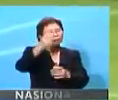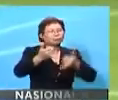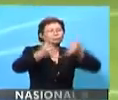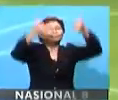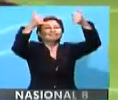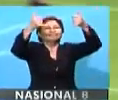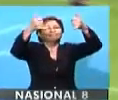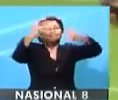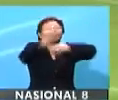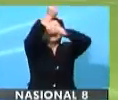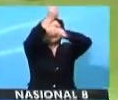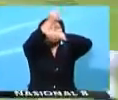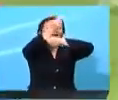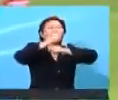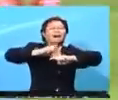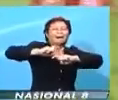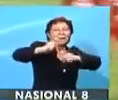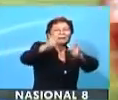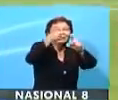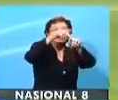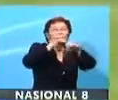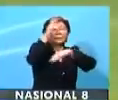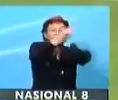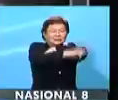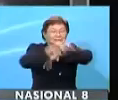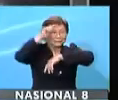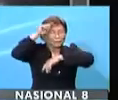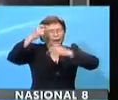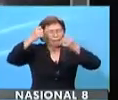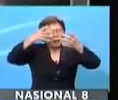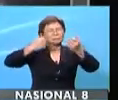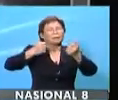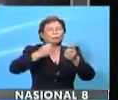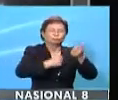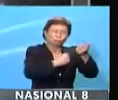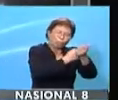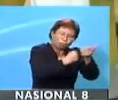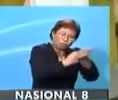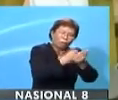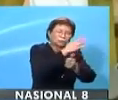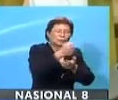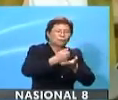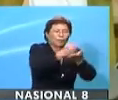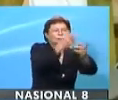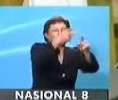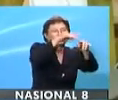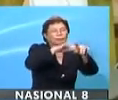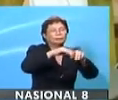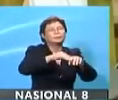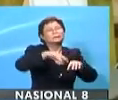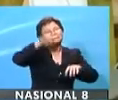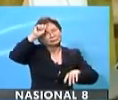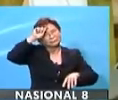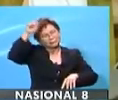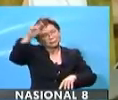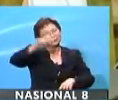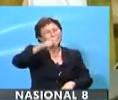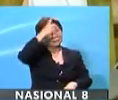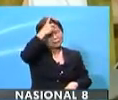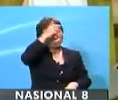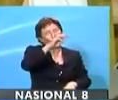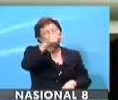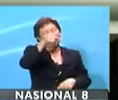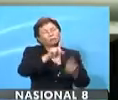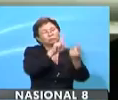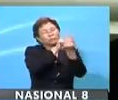menjulang Piala Malaysia sebagai hadiah kepada kerajaan negeri yang telah banyak memberikan sokongan dan bantuan kepada sang penyu. Datuk Wan Ahmad Nizam